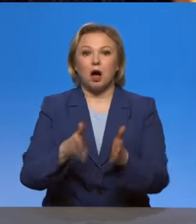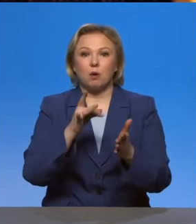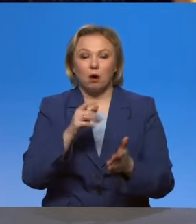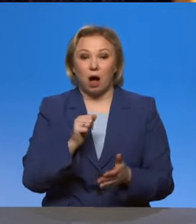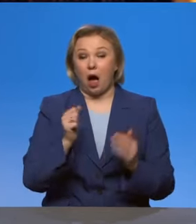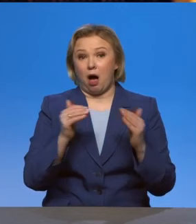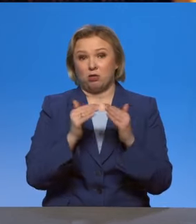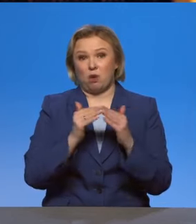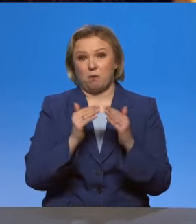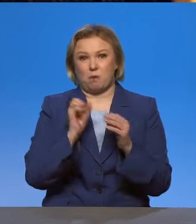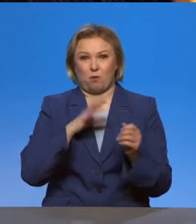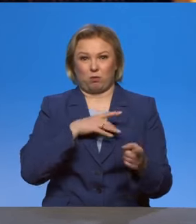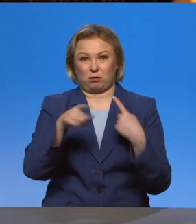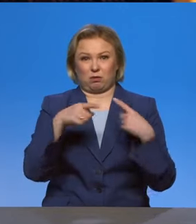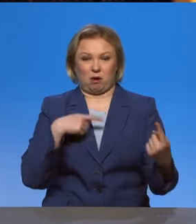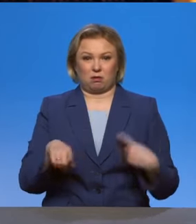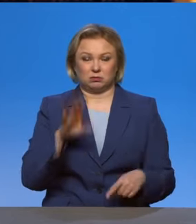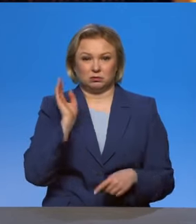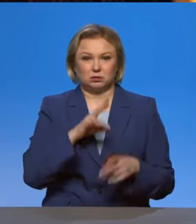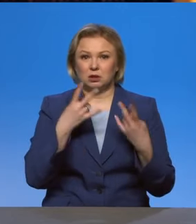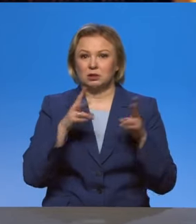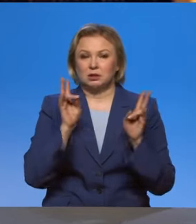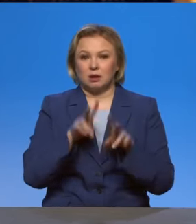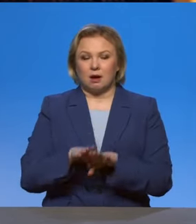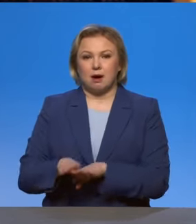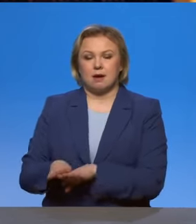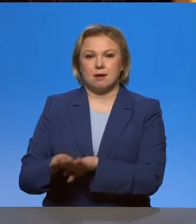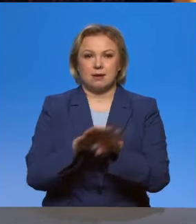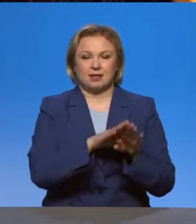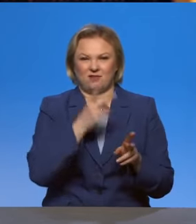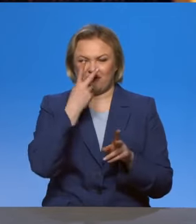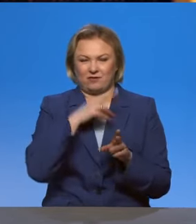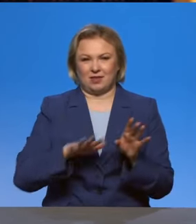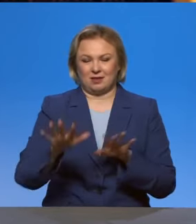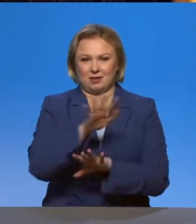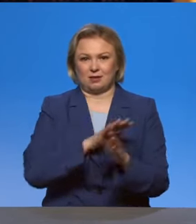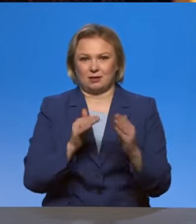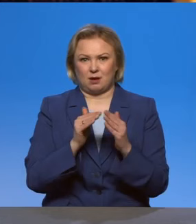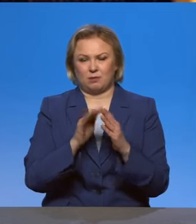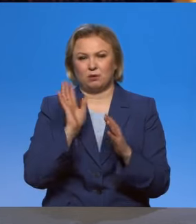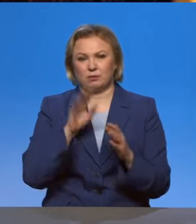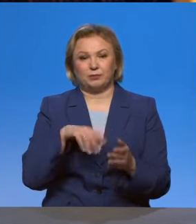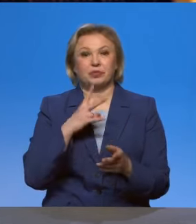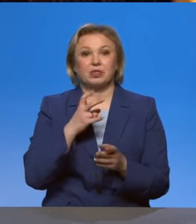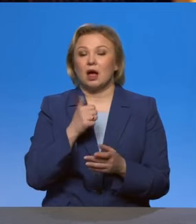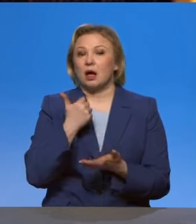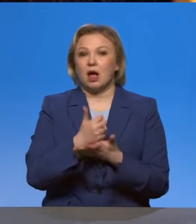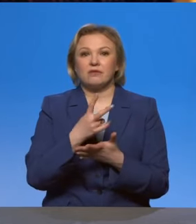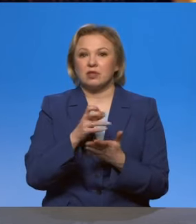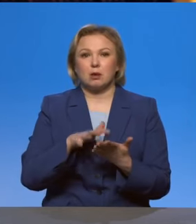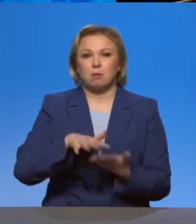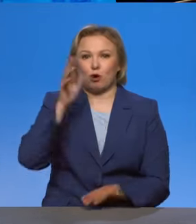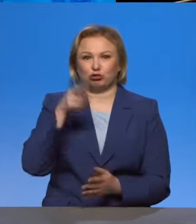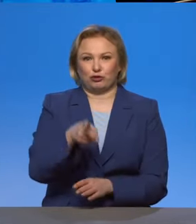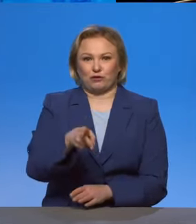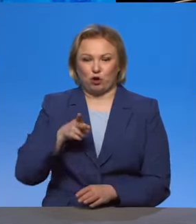быть все немножко разные. То есть не нужно стремиться к единому облику домов. Ну, там, не выше двух этажей, с определенной красной